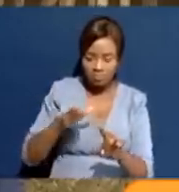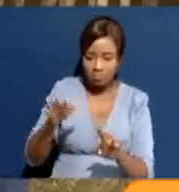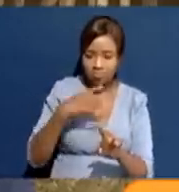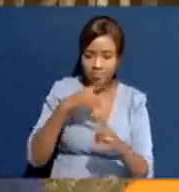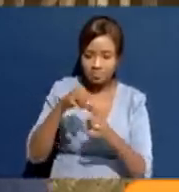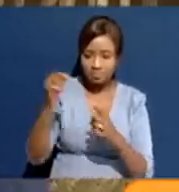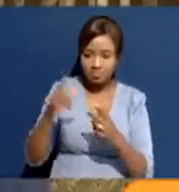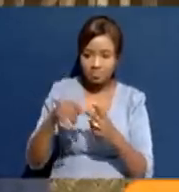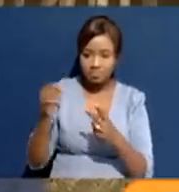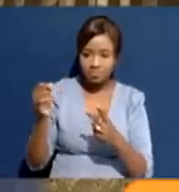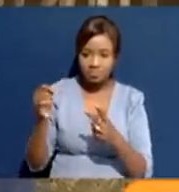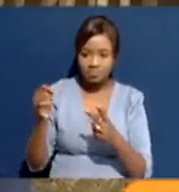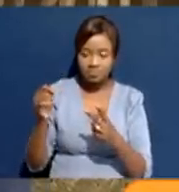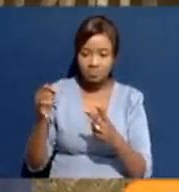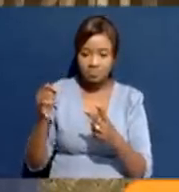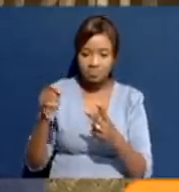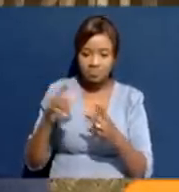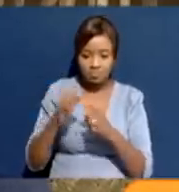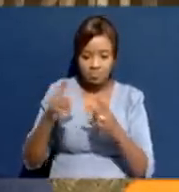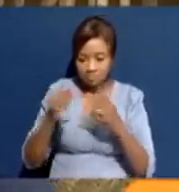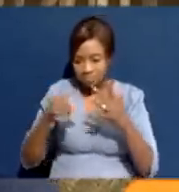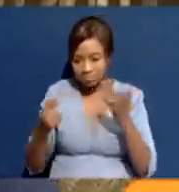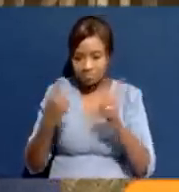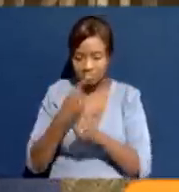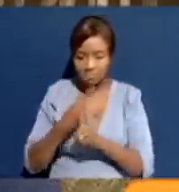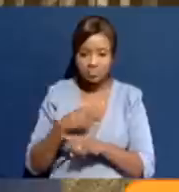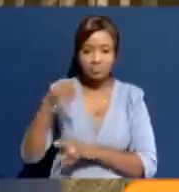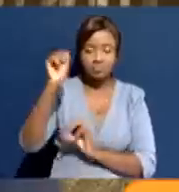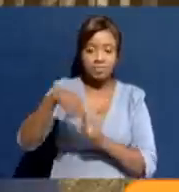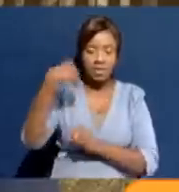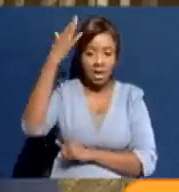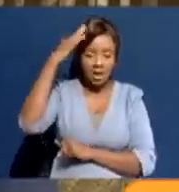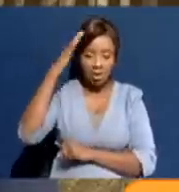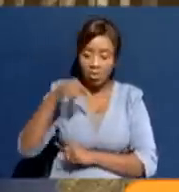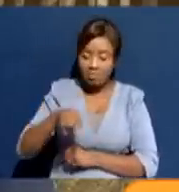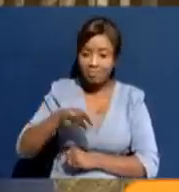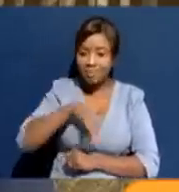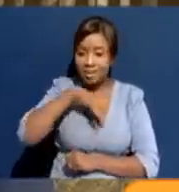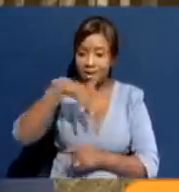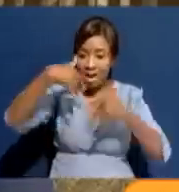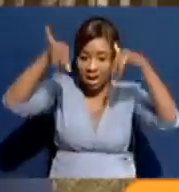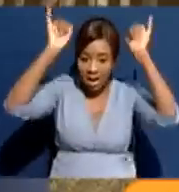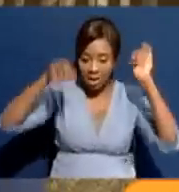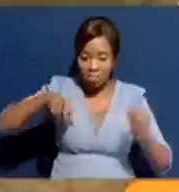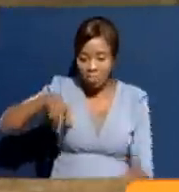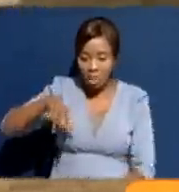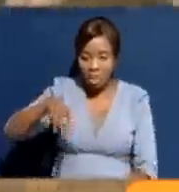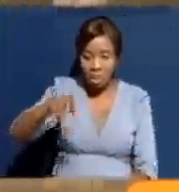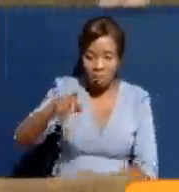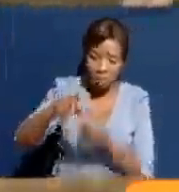option to check how many steps the cow making every